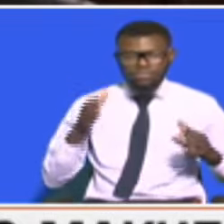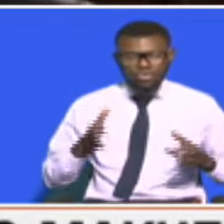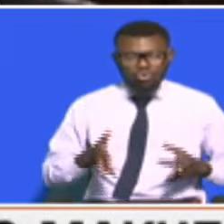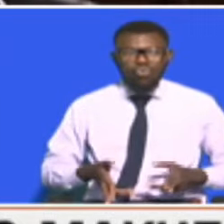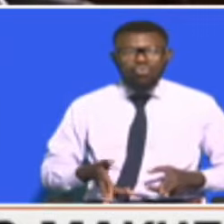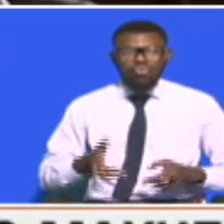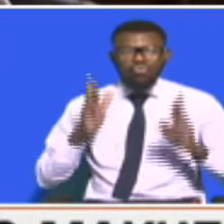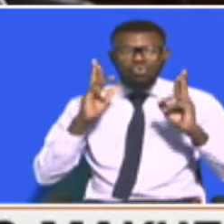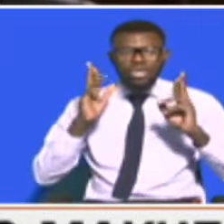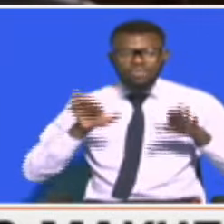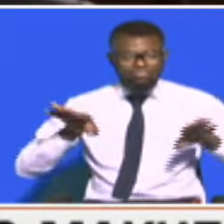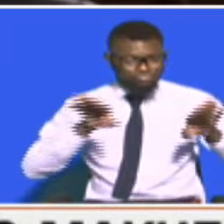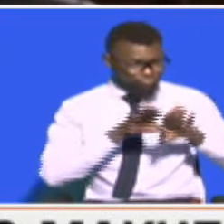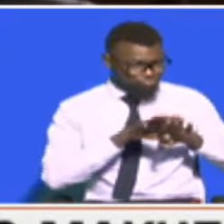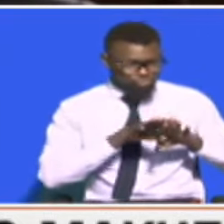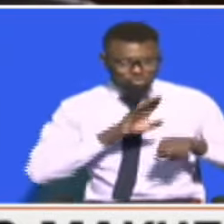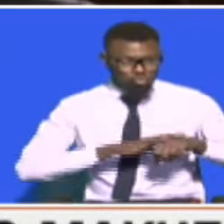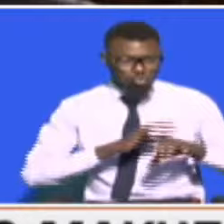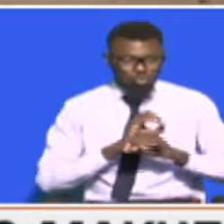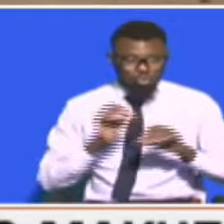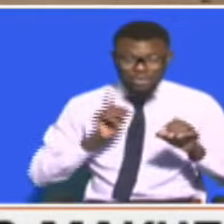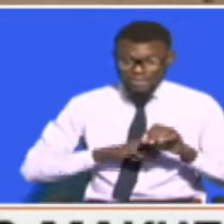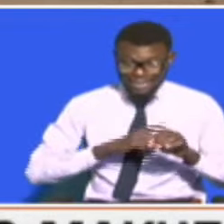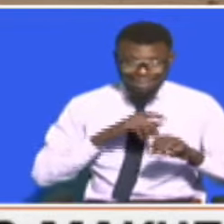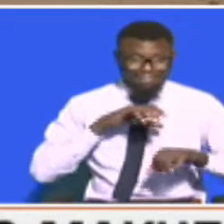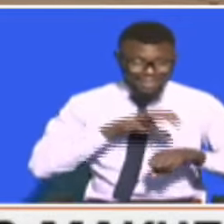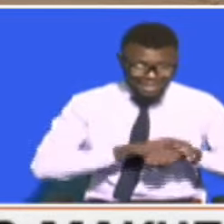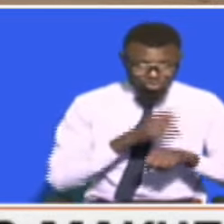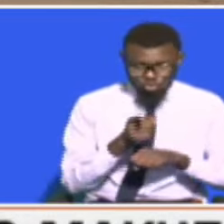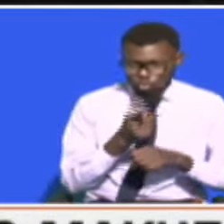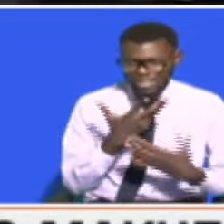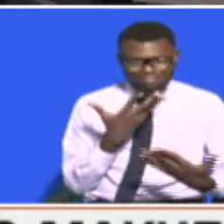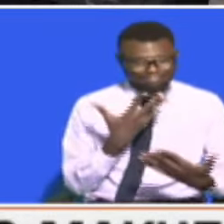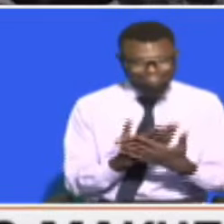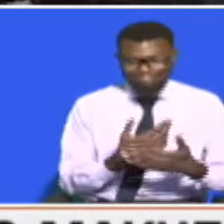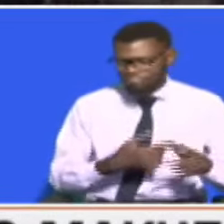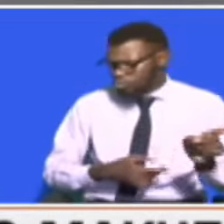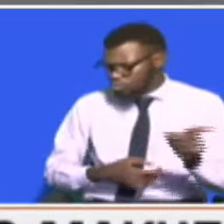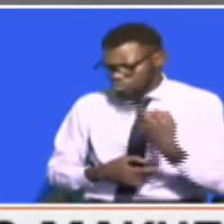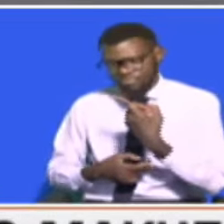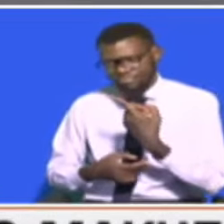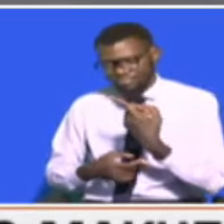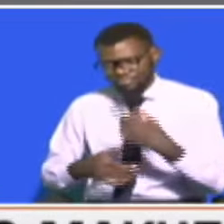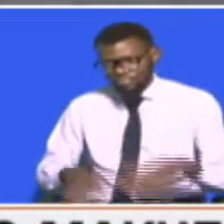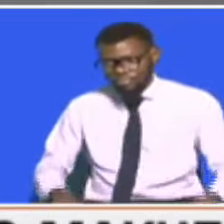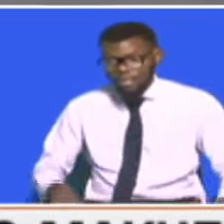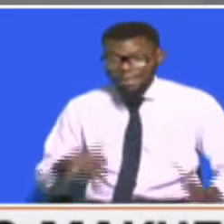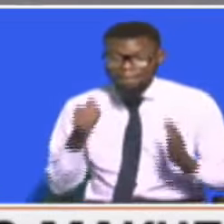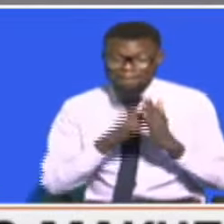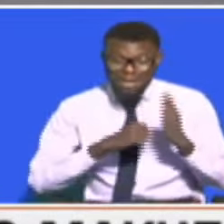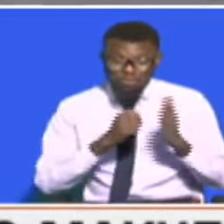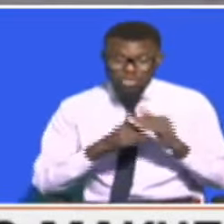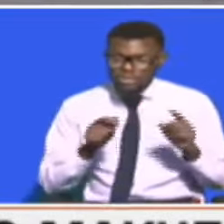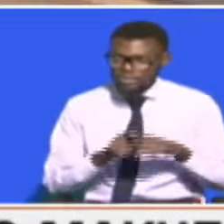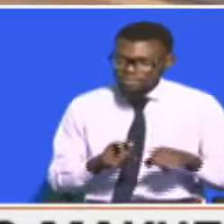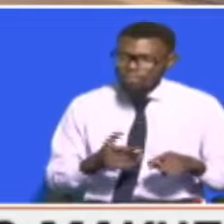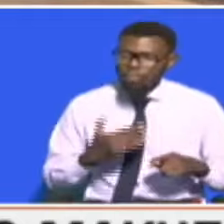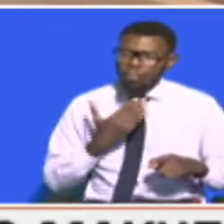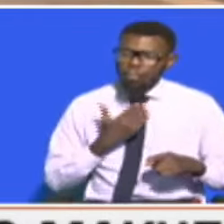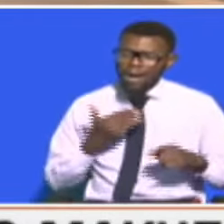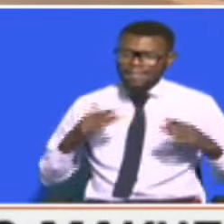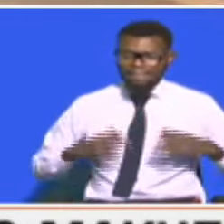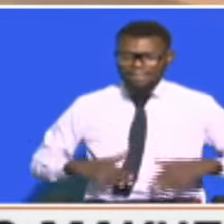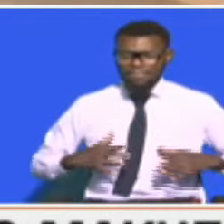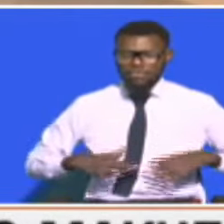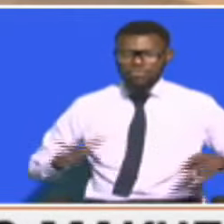when we get you, we'll just arrest you and take you before a court of law. Mjini ya mali Makueni, kauli ikiwa ni hiyo hiyo ya amani. Kuna mahali